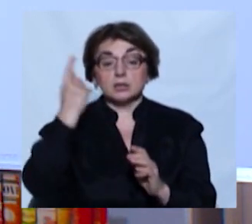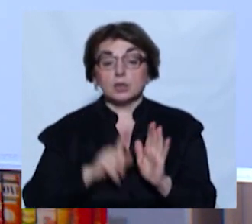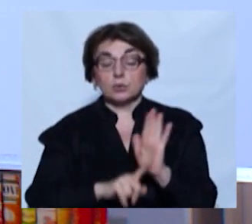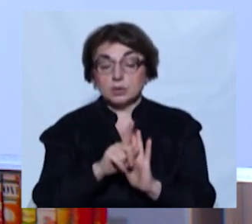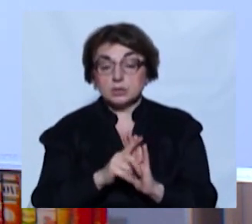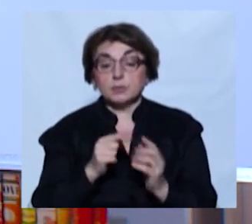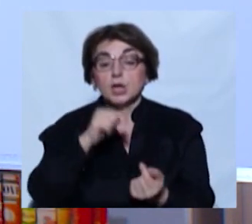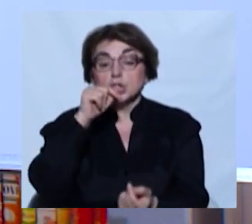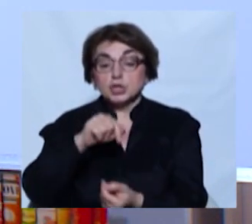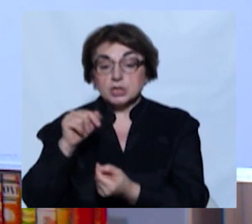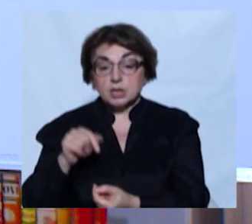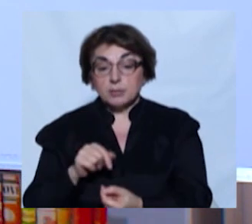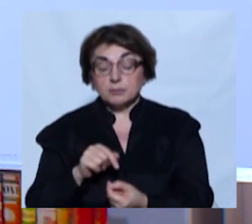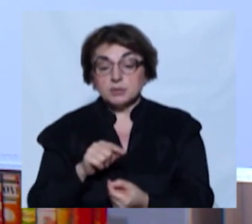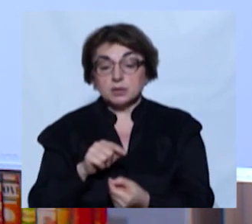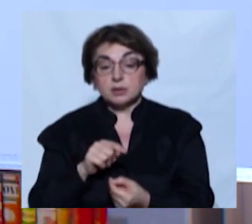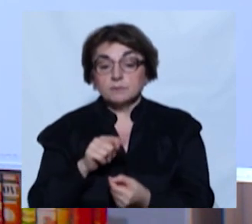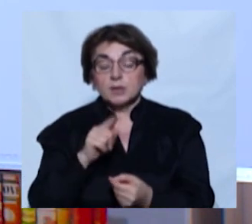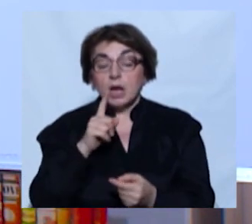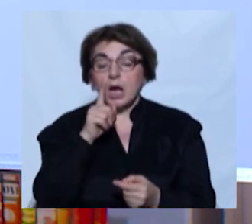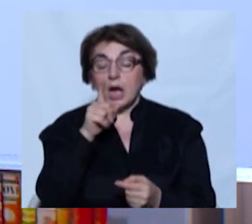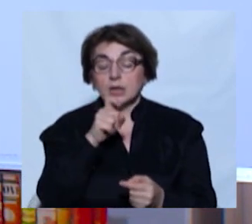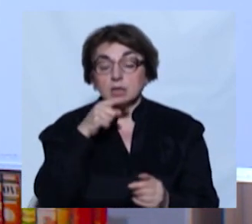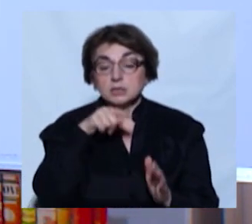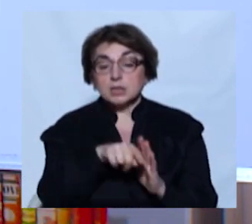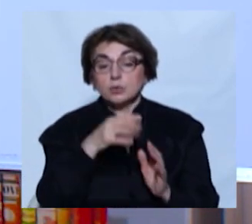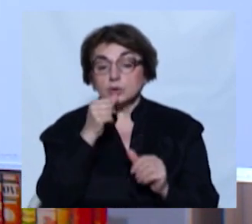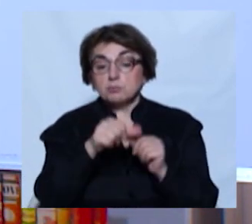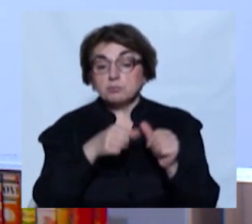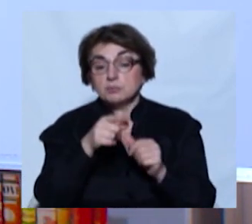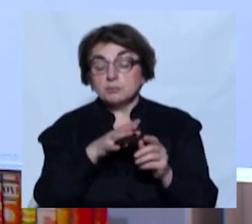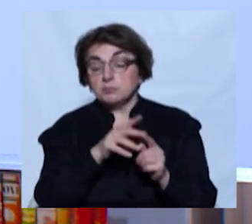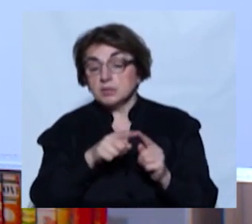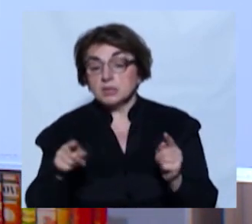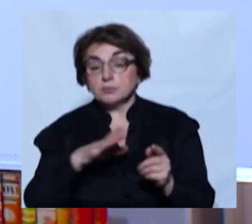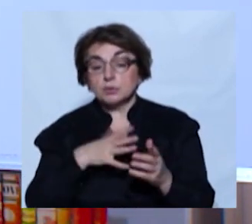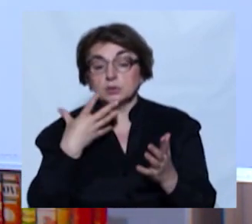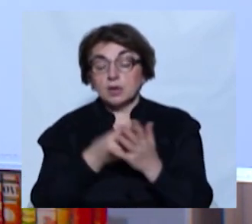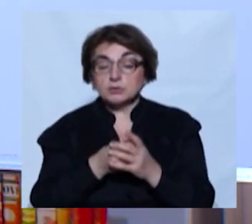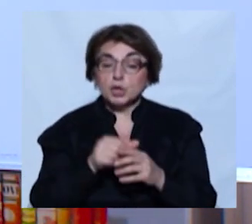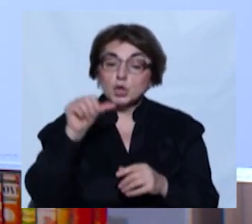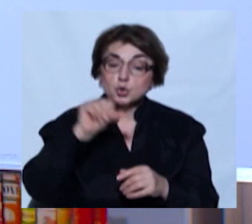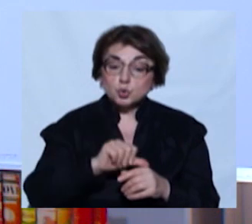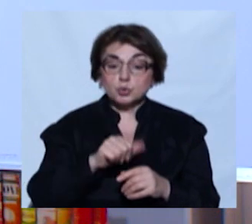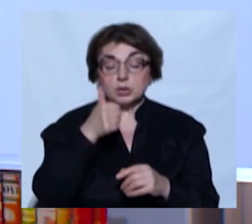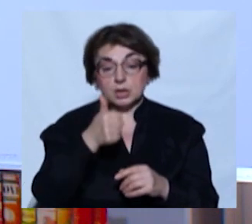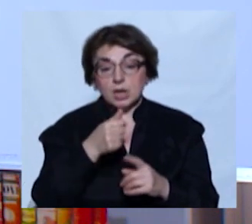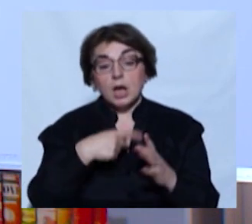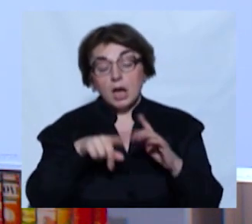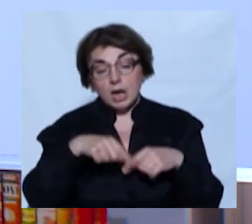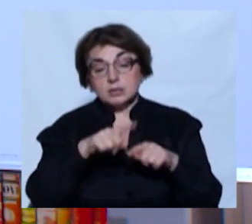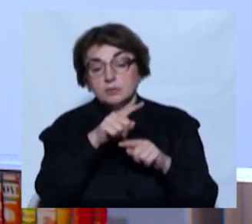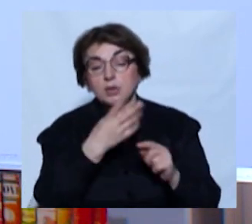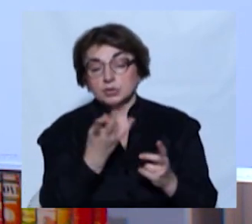და შესაბამისად 1000-წლეულის მიზნებს ჰქონდა თავისი როგორც ძლიერი მხარე, ასევე სამწუხაროდ ნეგატიური